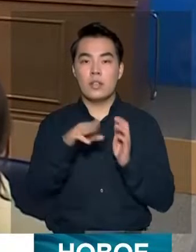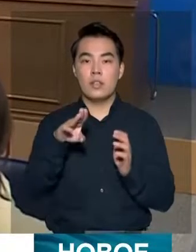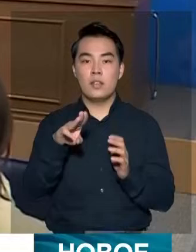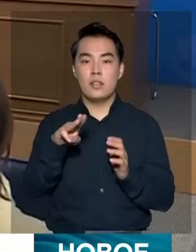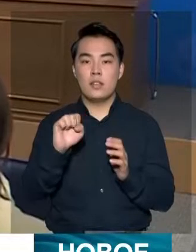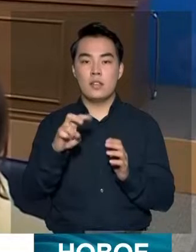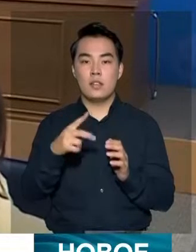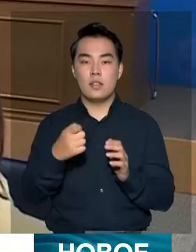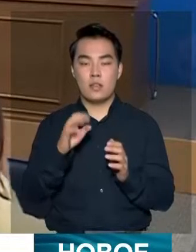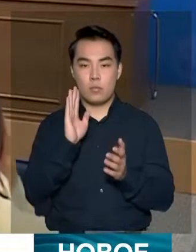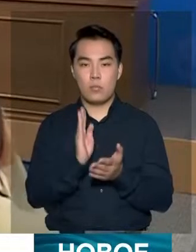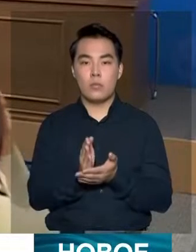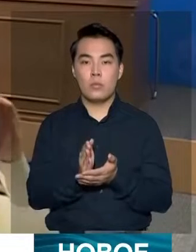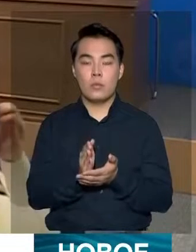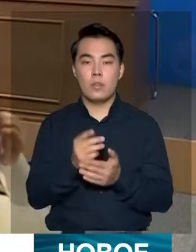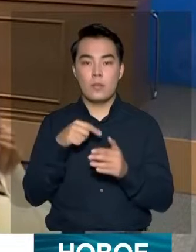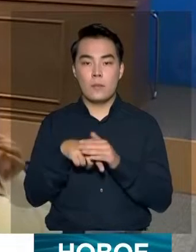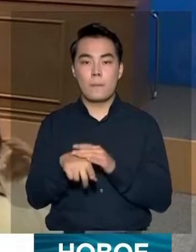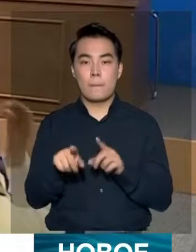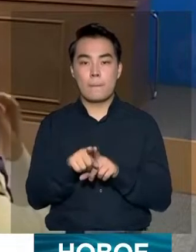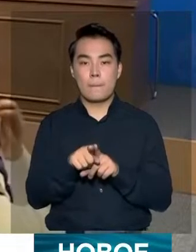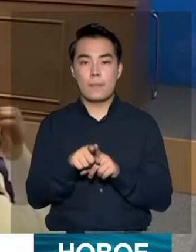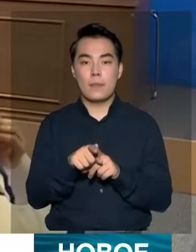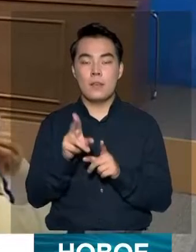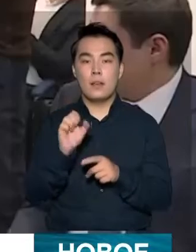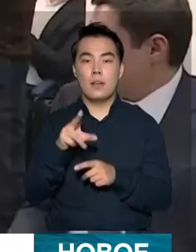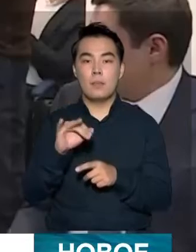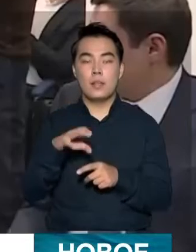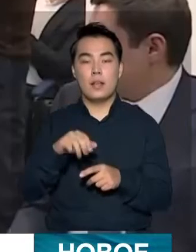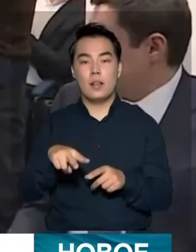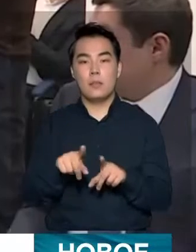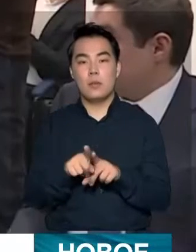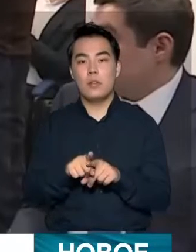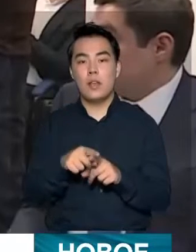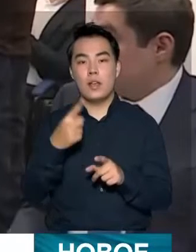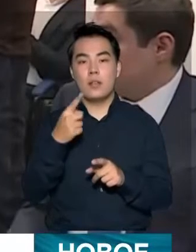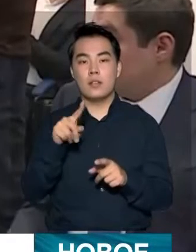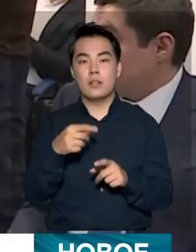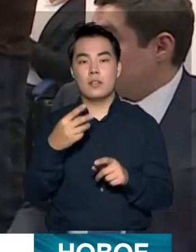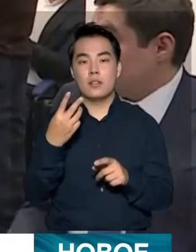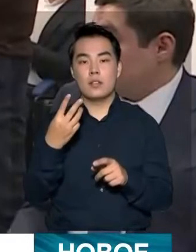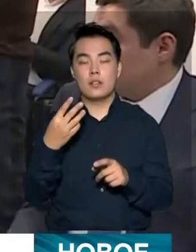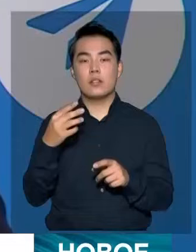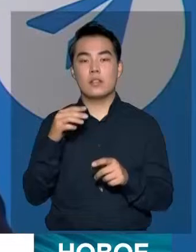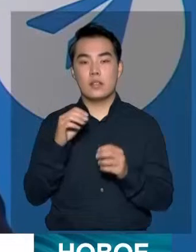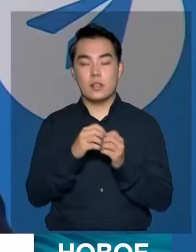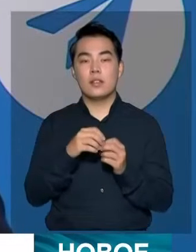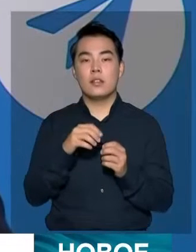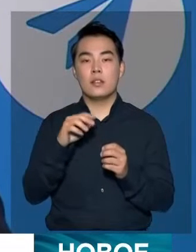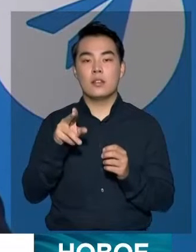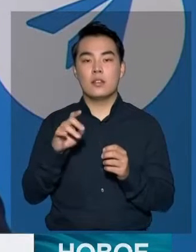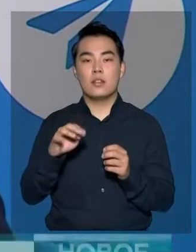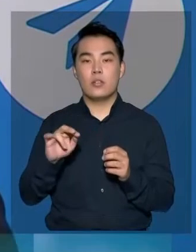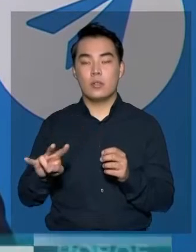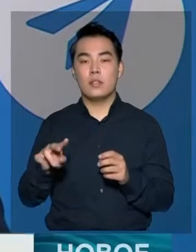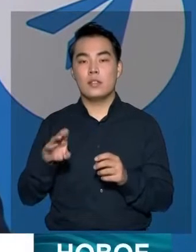за акцию, предполагая стоимость капитала в размере около 5,1 триллионов тенге. При закрытии